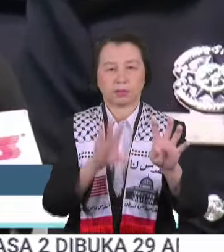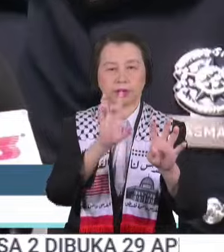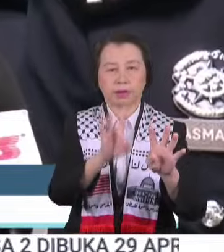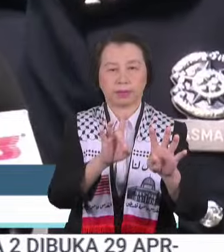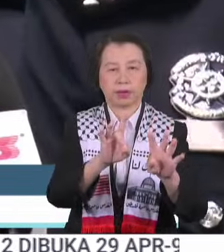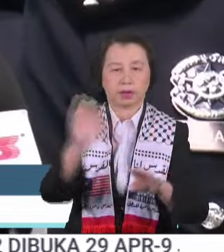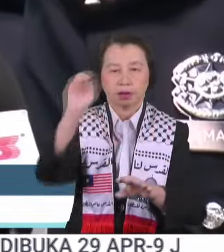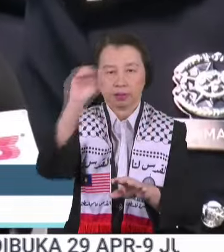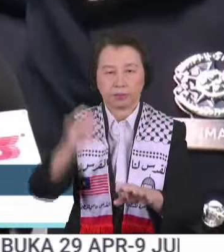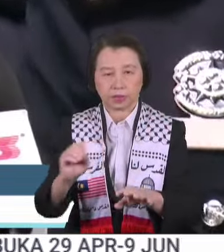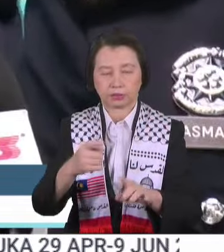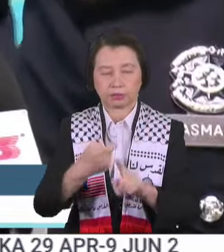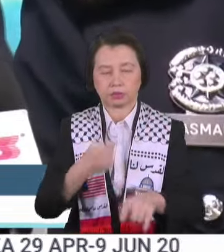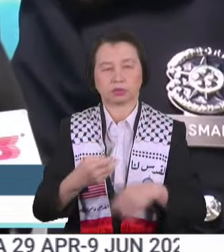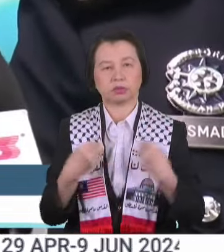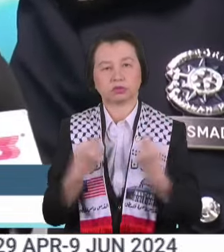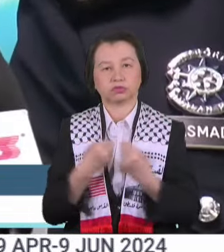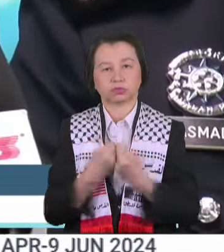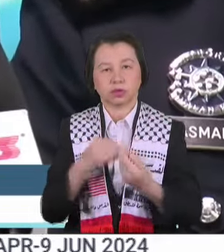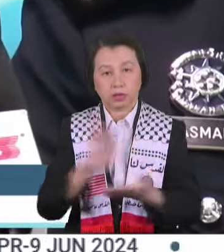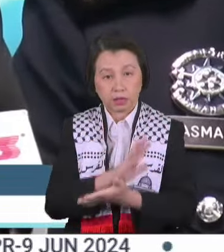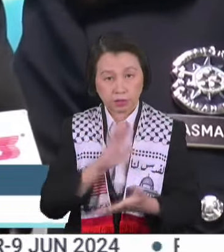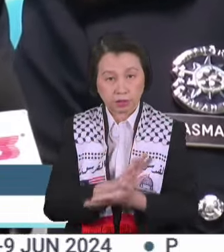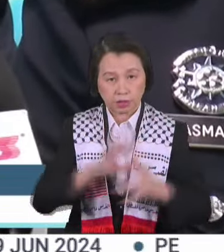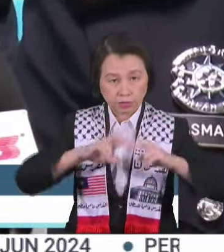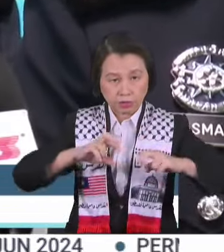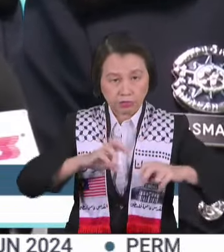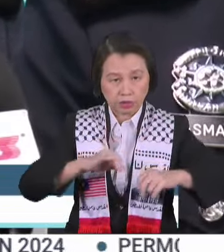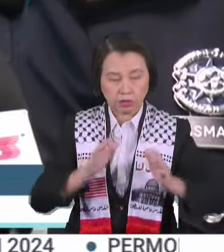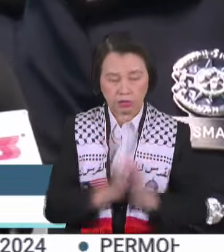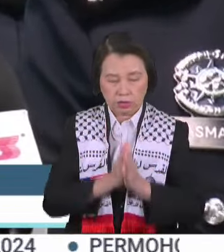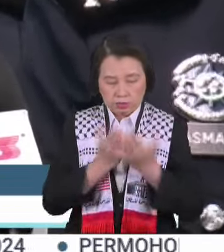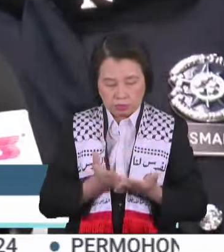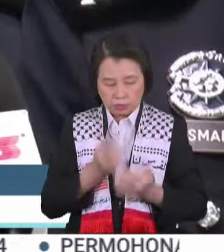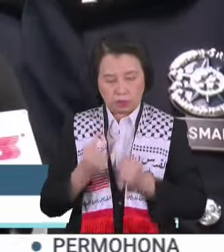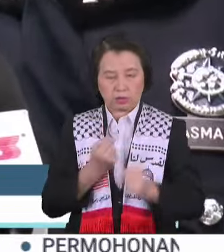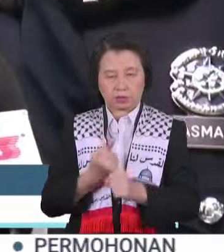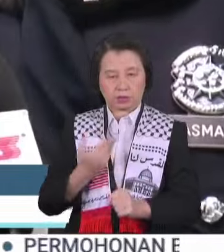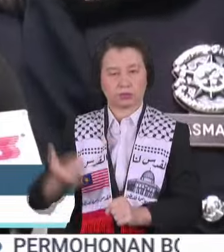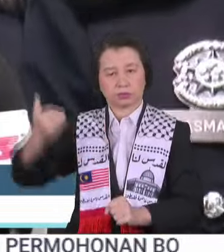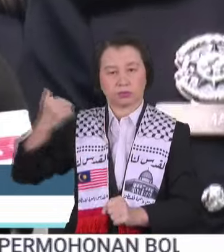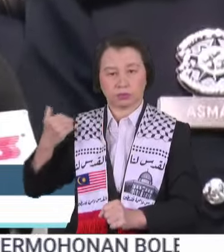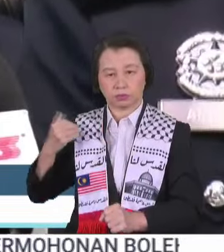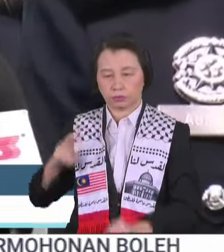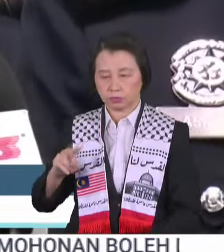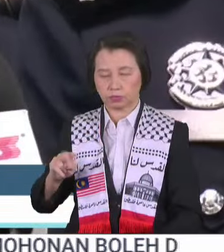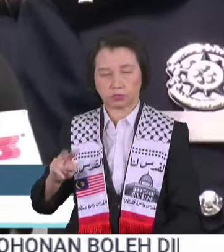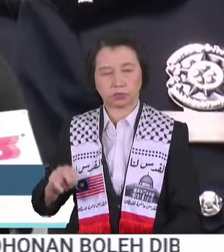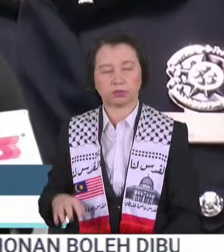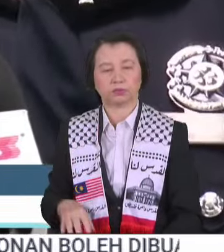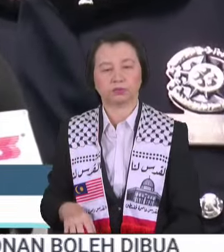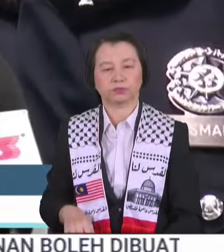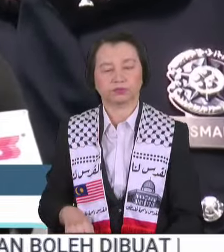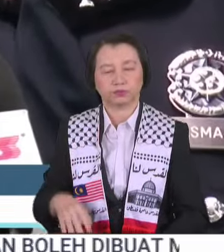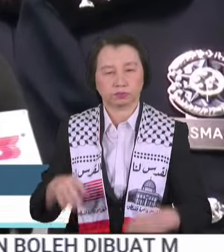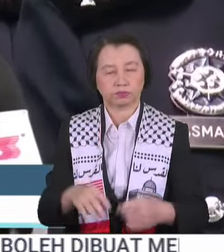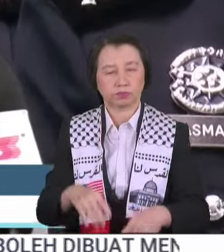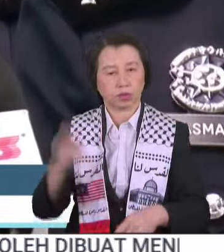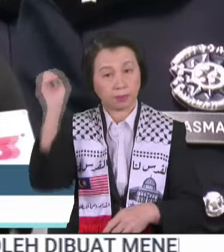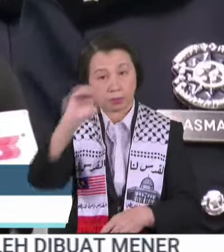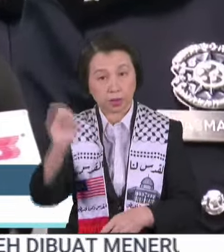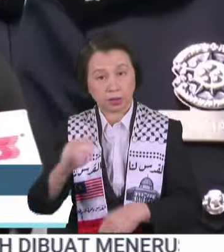48% daripada jumlah kertas siasatan yang dibuka pada tahun 2024. Peratusan pertuduhan